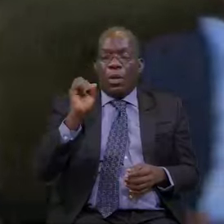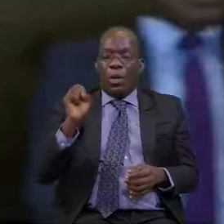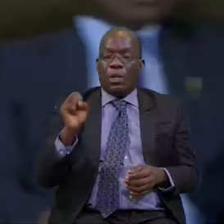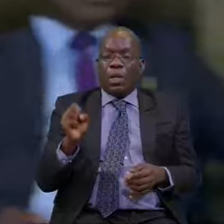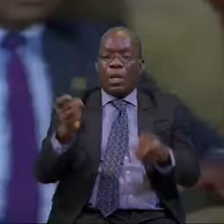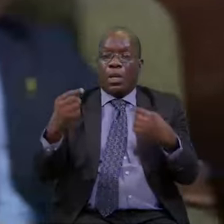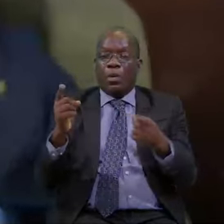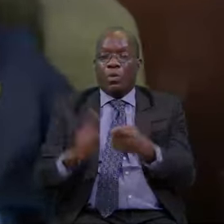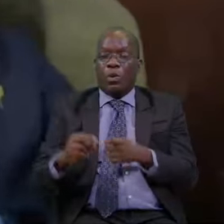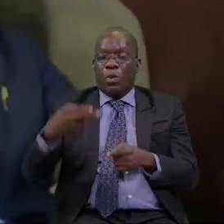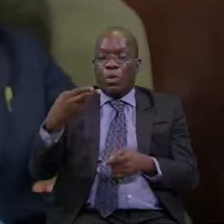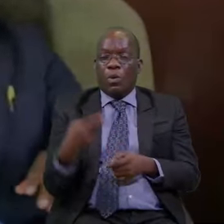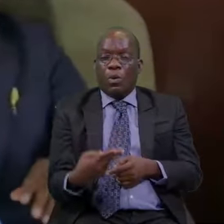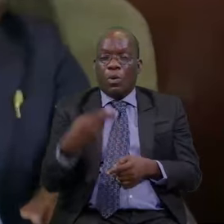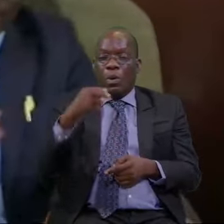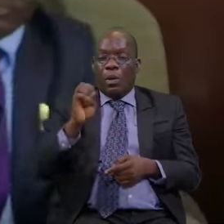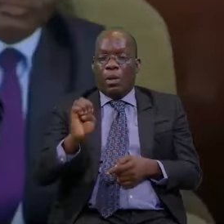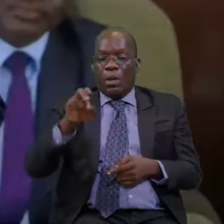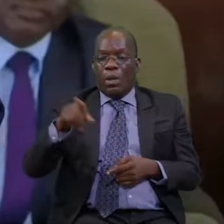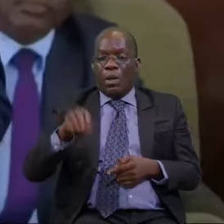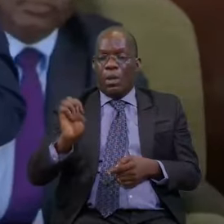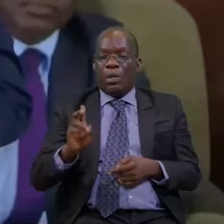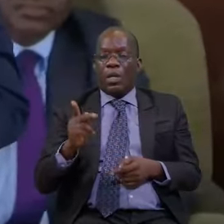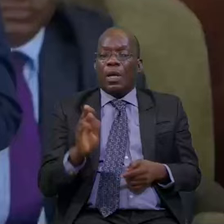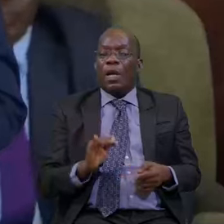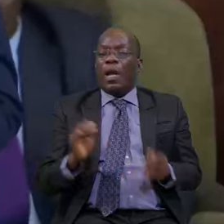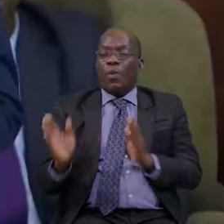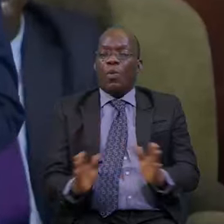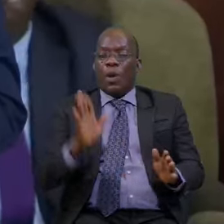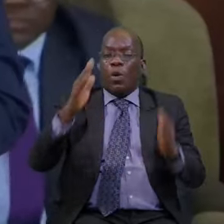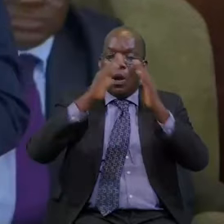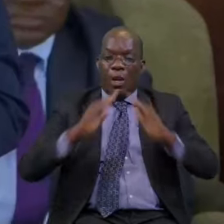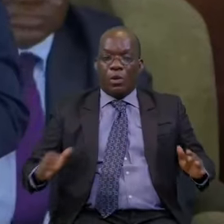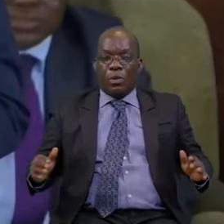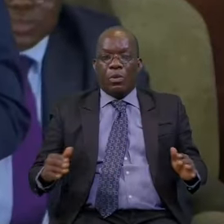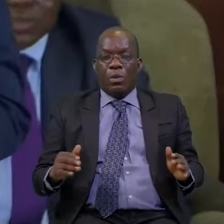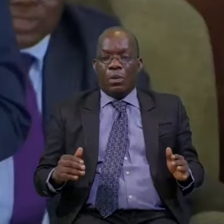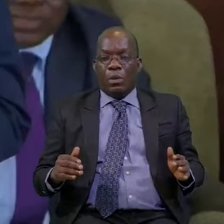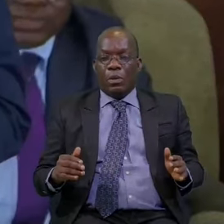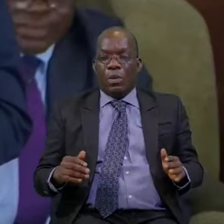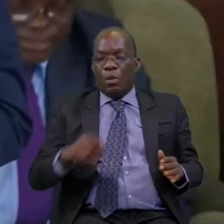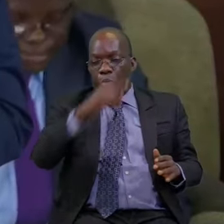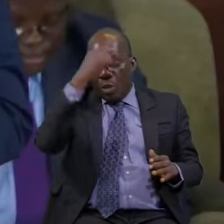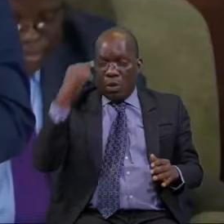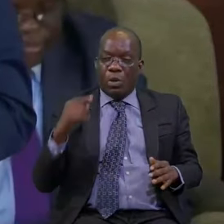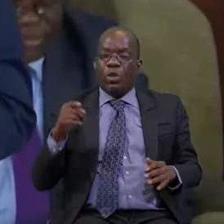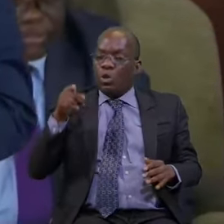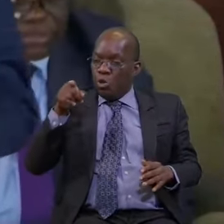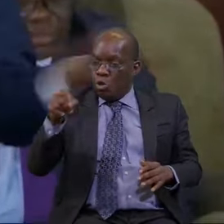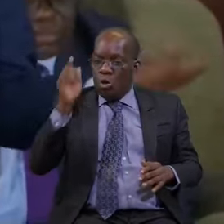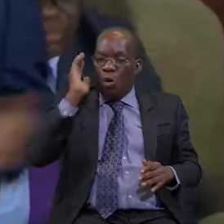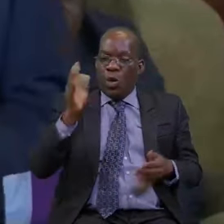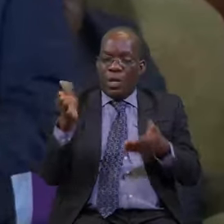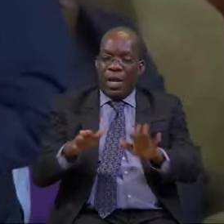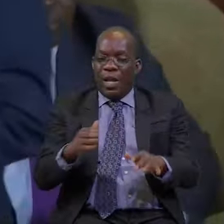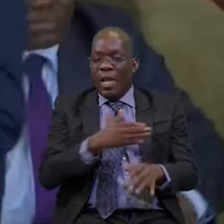l'histoire dans la Bible, et il a dit que Ézéchia, donne tes ordres à ta maison car tu vas mourir et tu ne